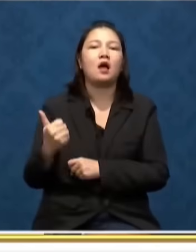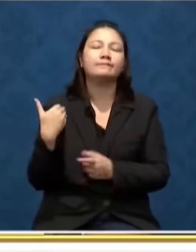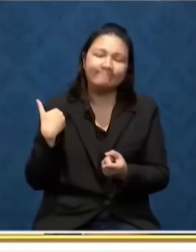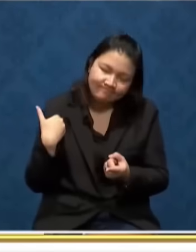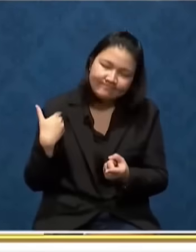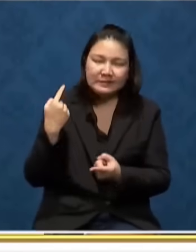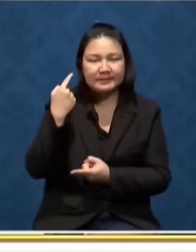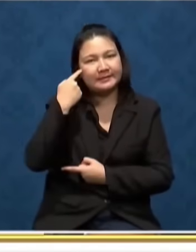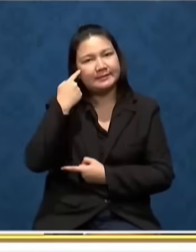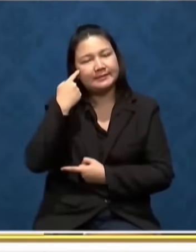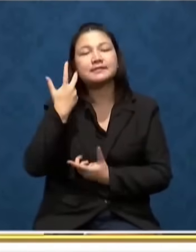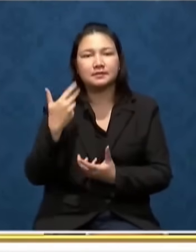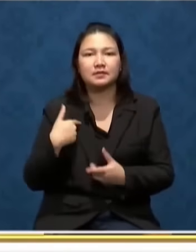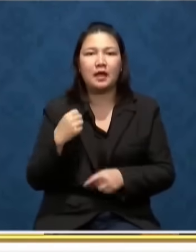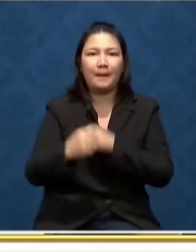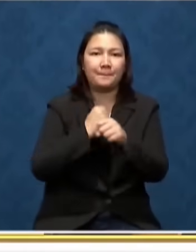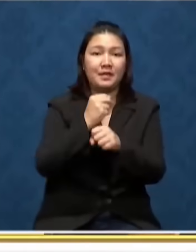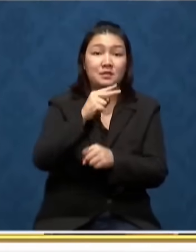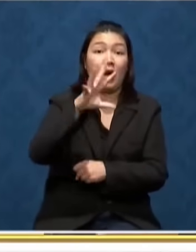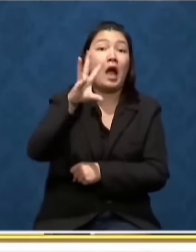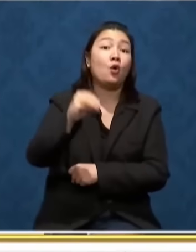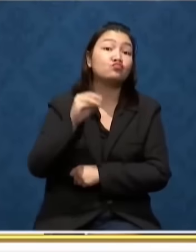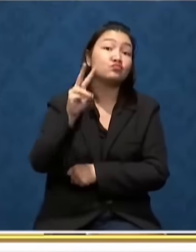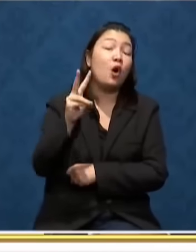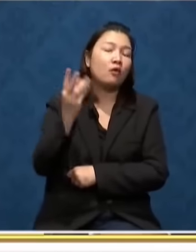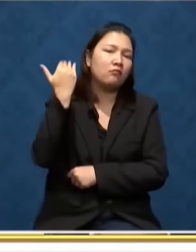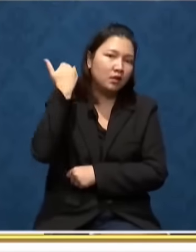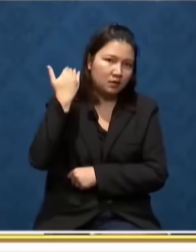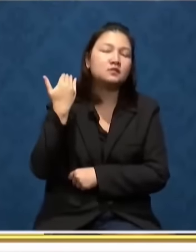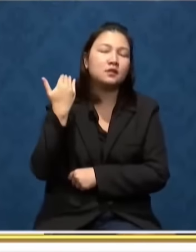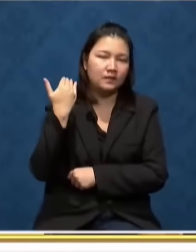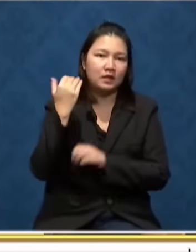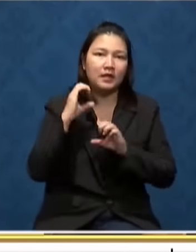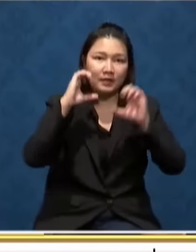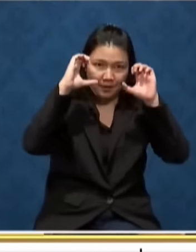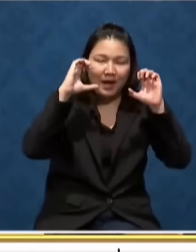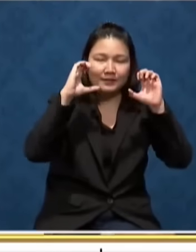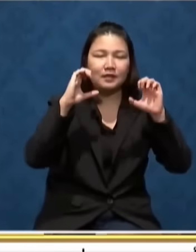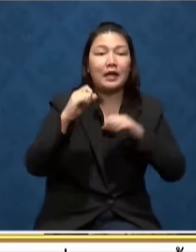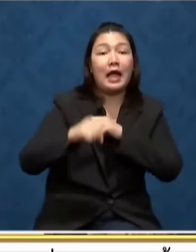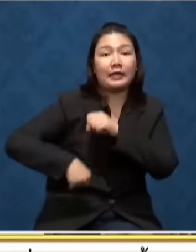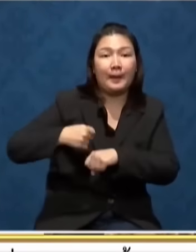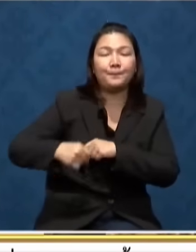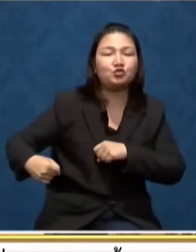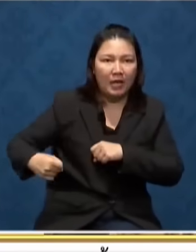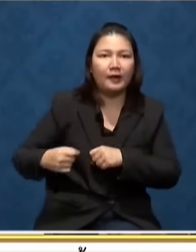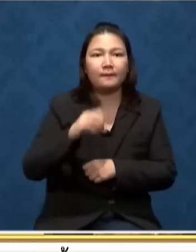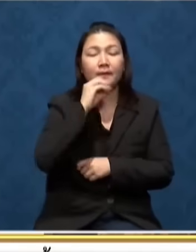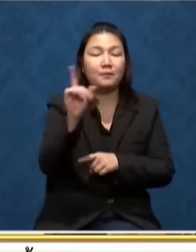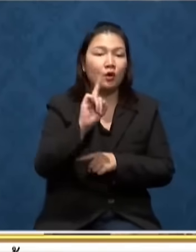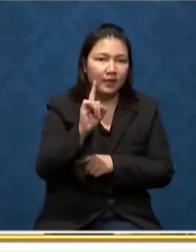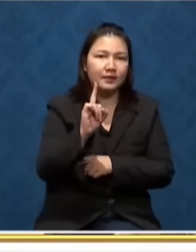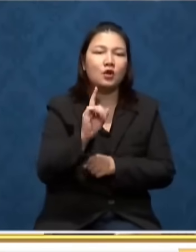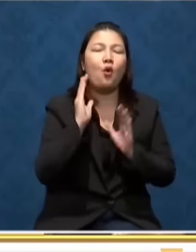สิงหาคม2562นะครับหลังจากที่รัฐบาลกัมพูชามีนโยบายในการปราบปรามการคาสิโนออนไลน์